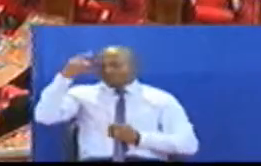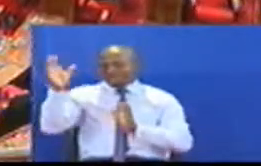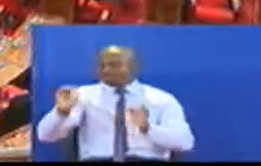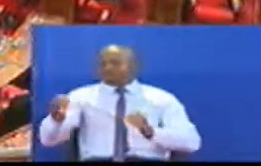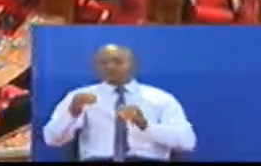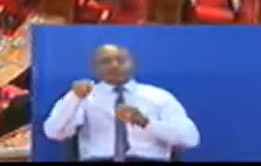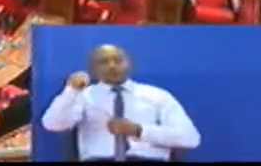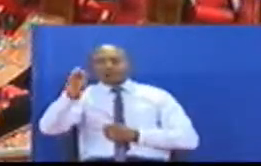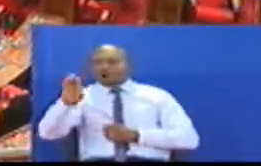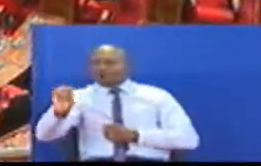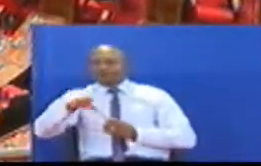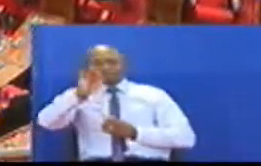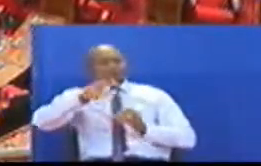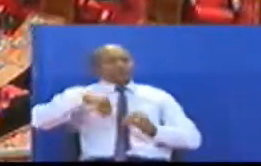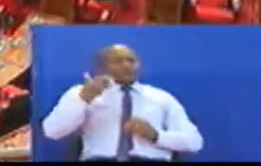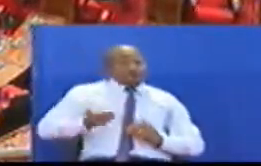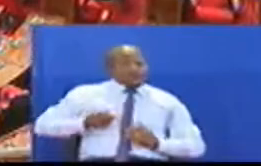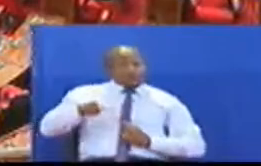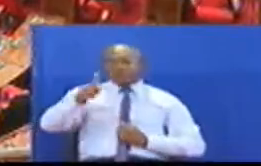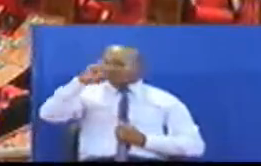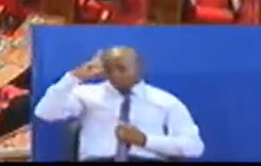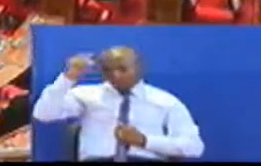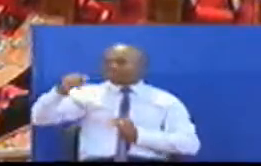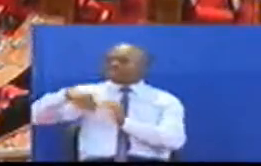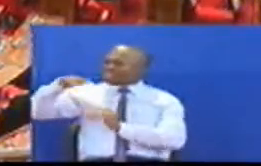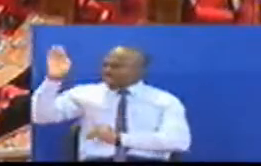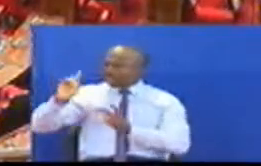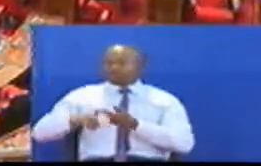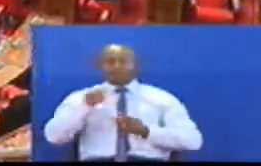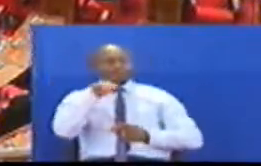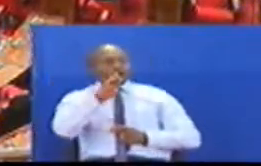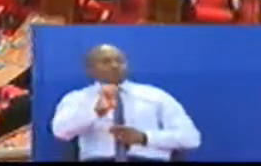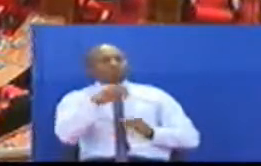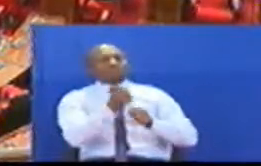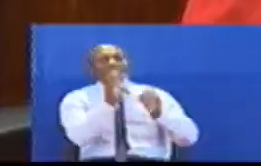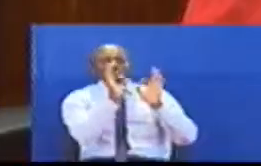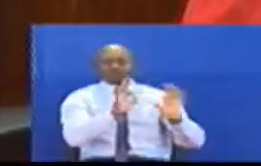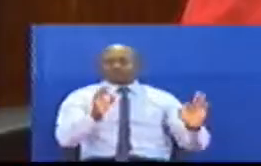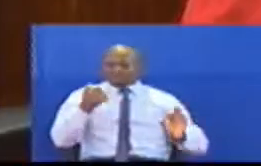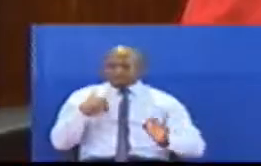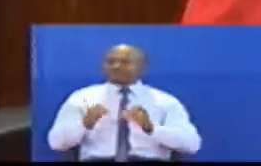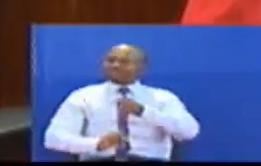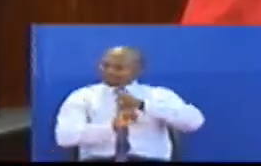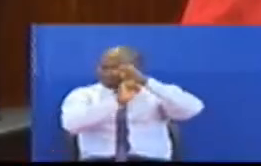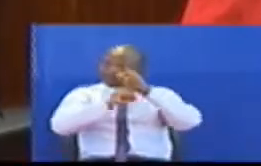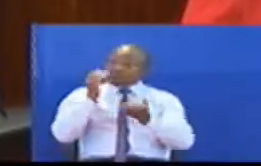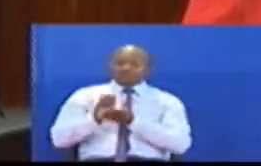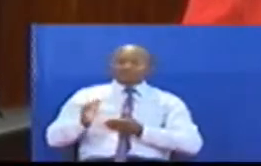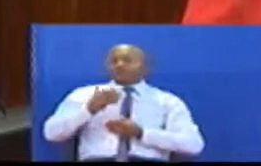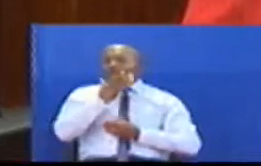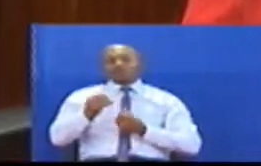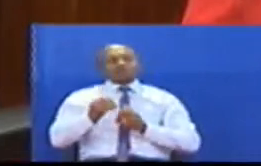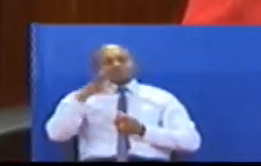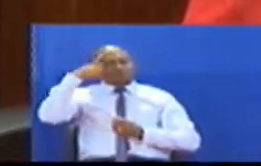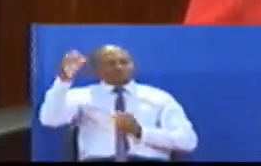naamini kwamba hawa wanaaminika kuliko hao wanaume walioachwa. Kwa hiyo amefanya vizuri kwa kweli. Na mimi nakubaliana naye kwamba hawaaminiki kwa sababu hata kwenye chai ukikutana